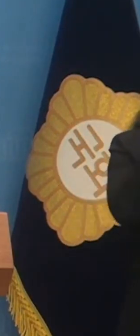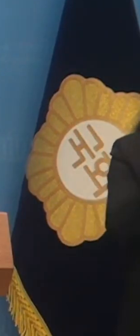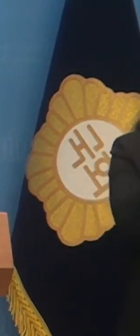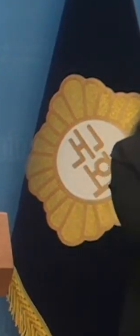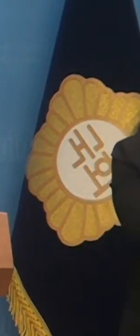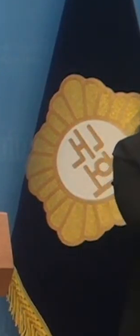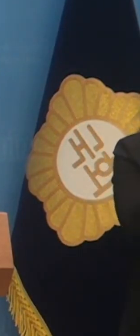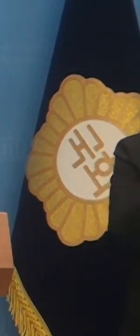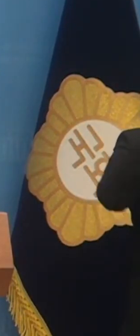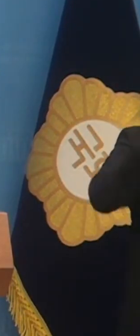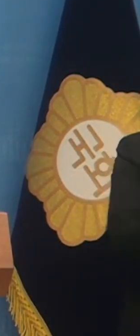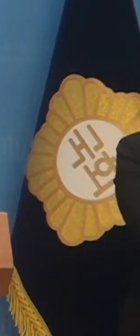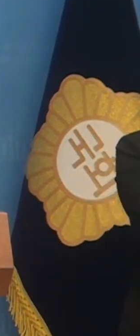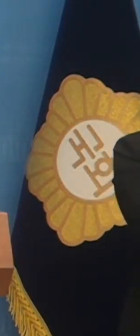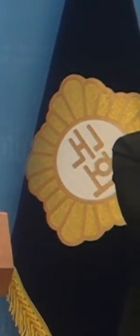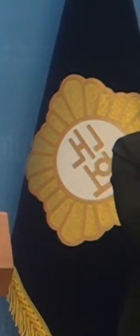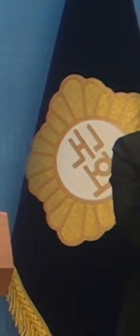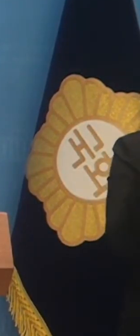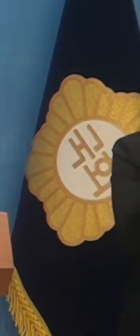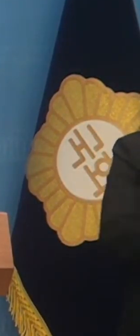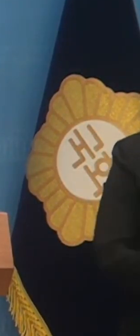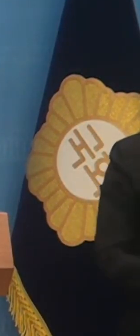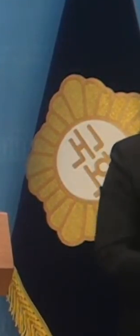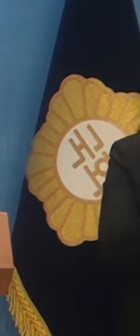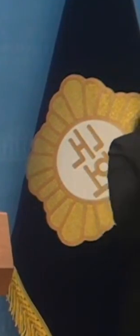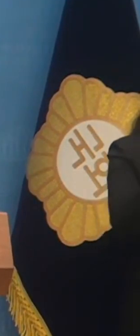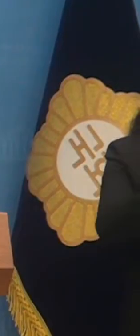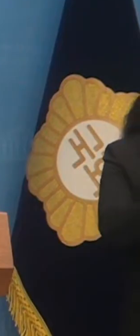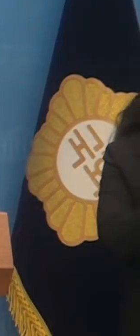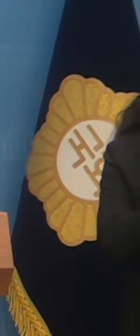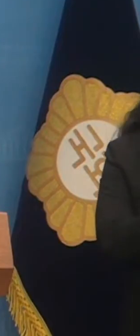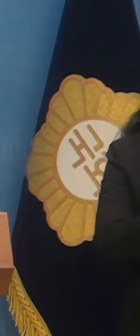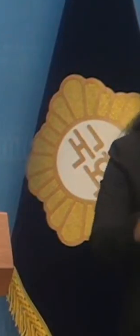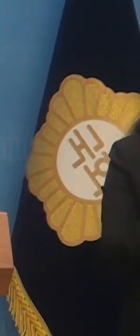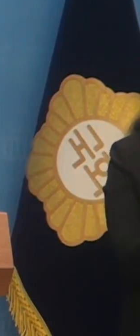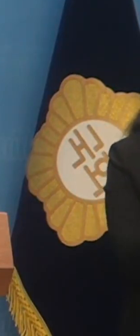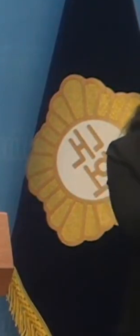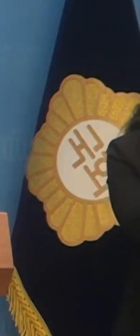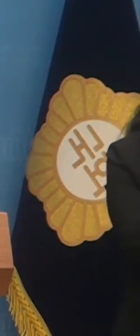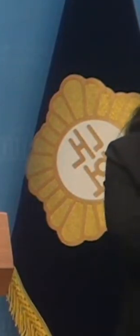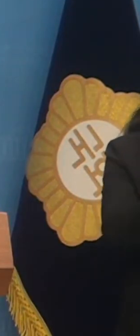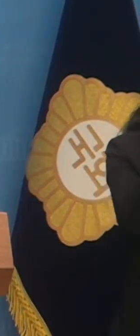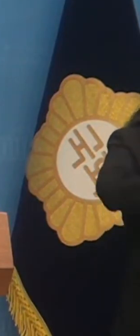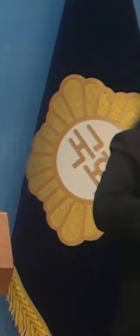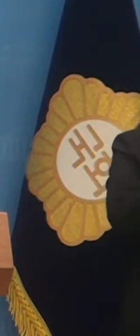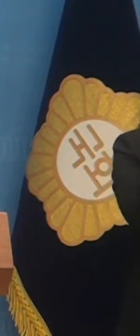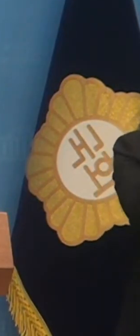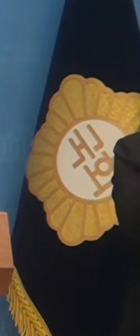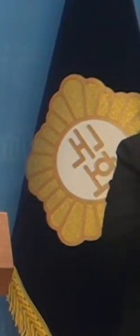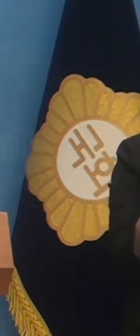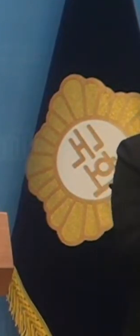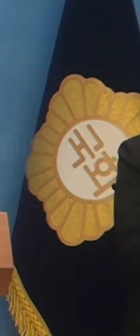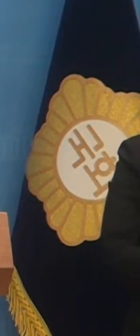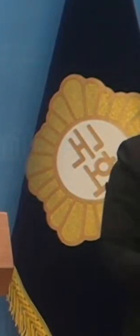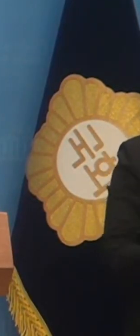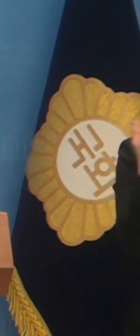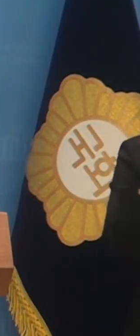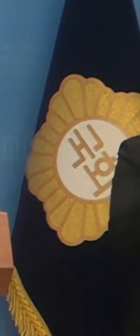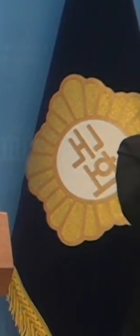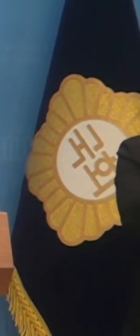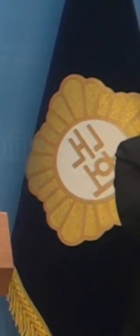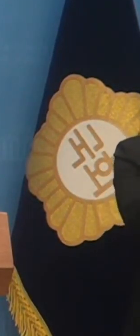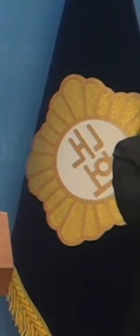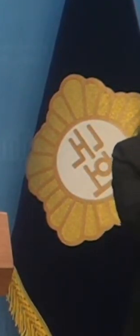수석에 대한 논란이 뜨겁습니다. 부동산 명의신탁으로 부동산 실명법 위반과 동시에 그동안